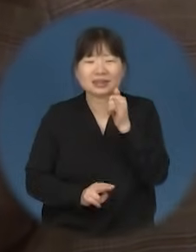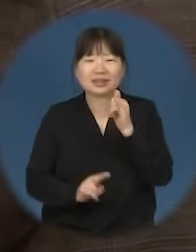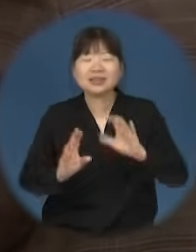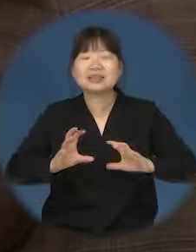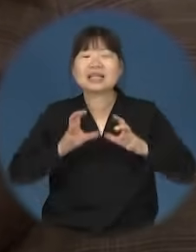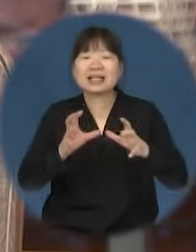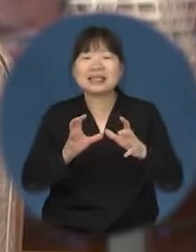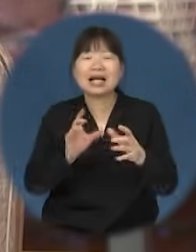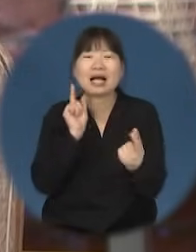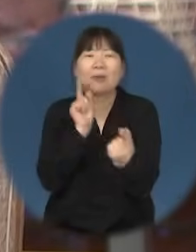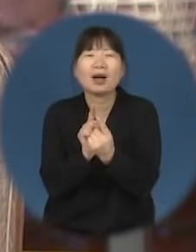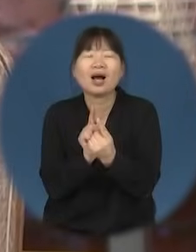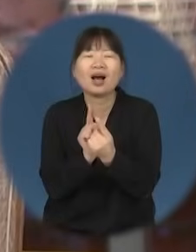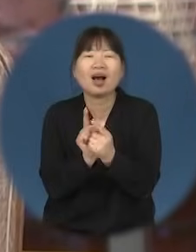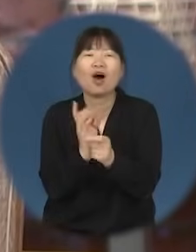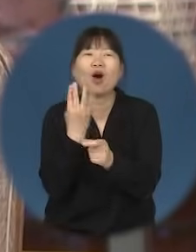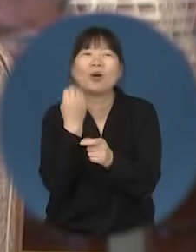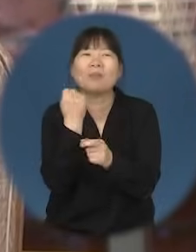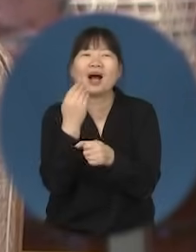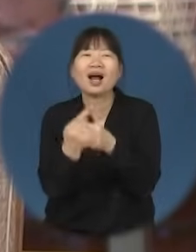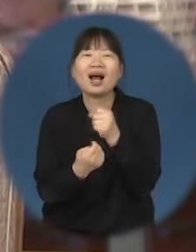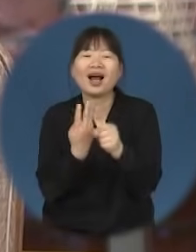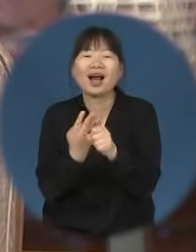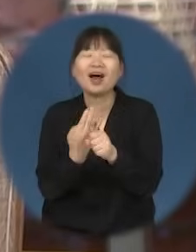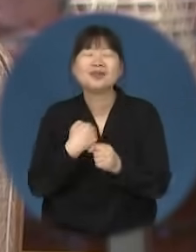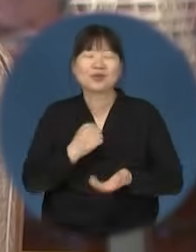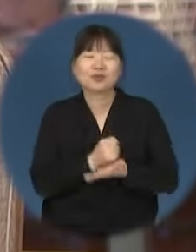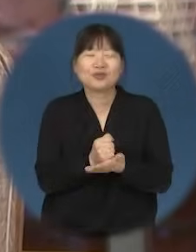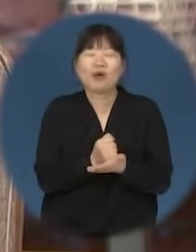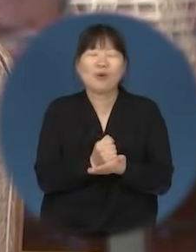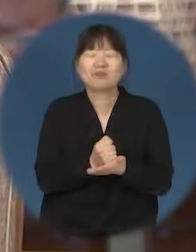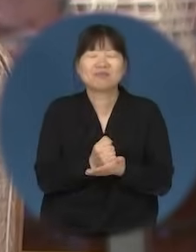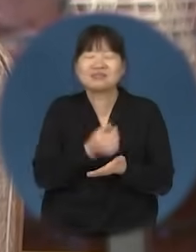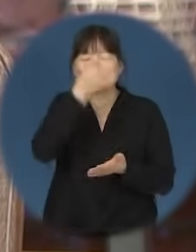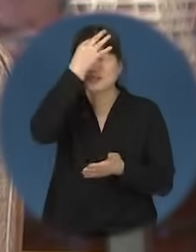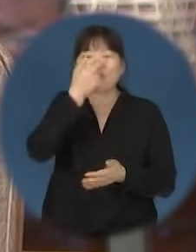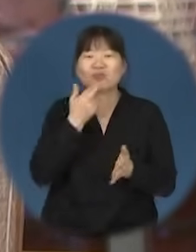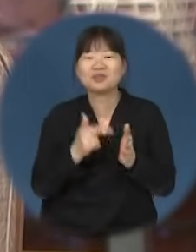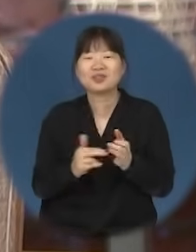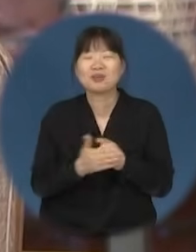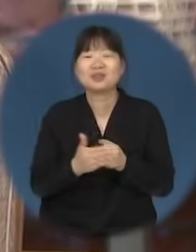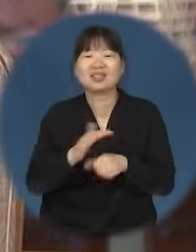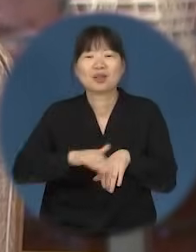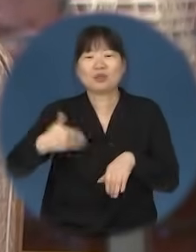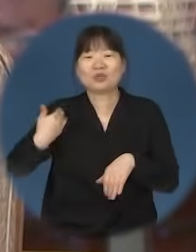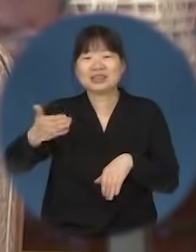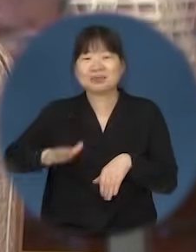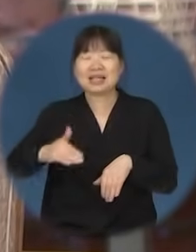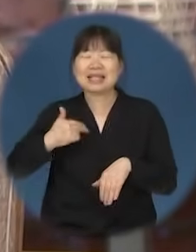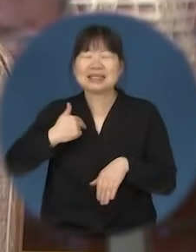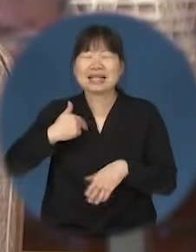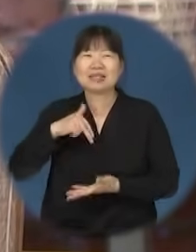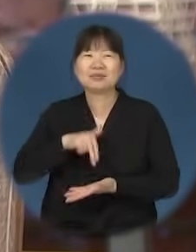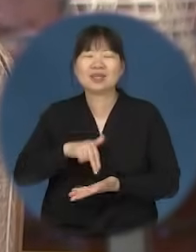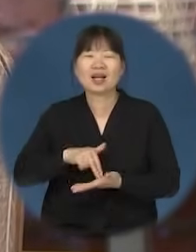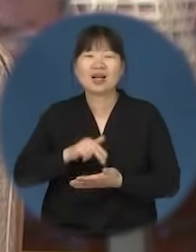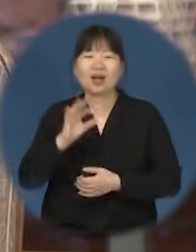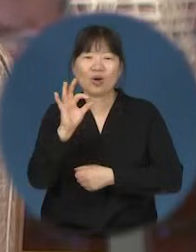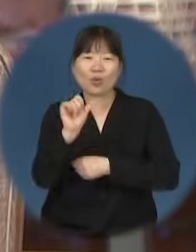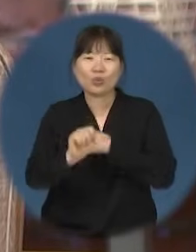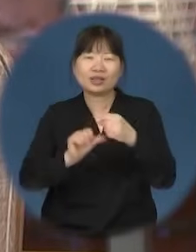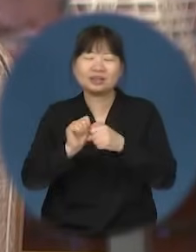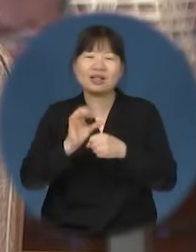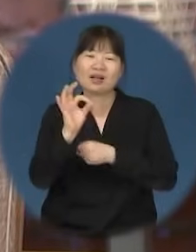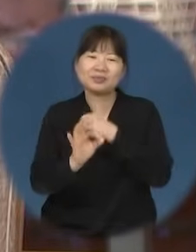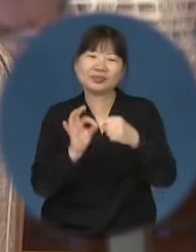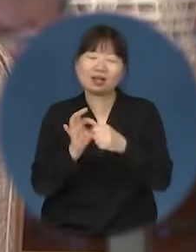앞으로? 글쎄 뭐 제가 점쟁이가 아니라서 근데 뭐 제가 볼 때는 한 5년에서 10년이면 될 것